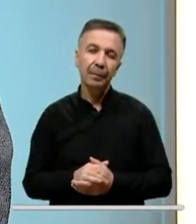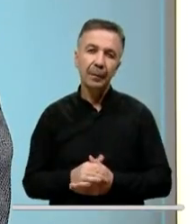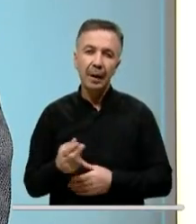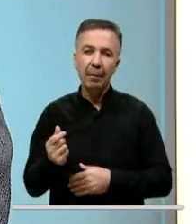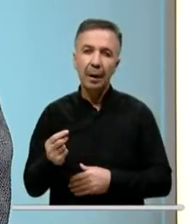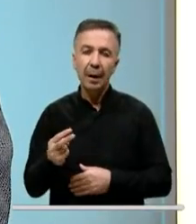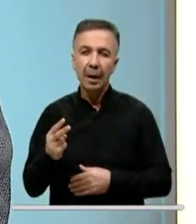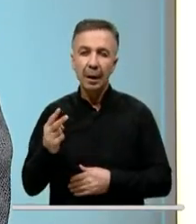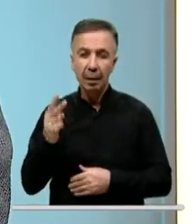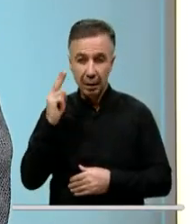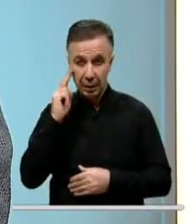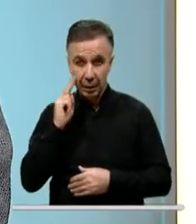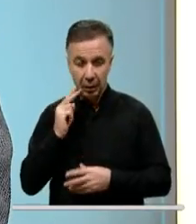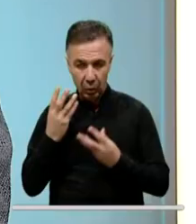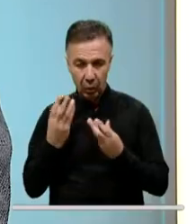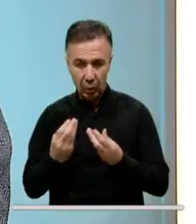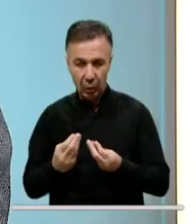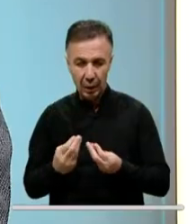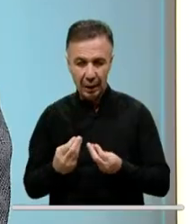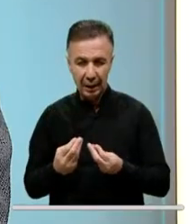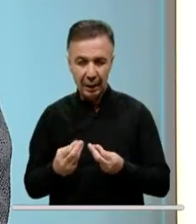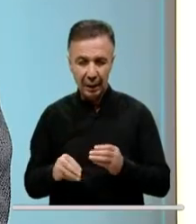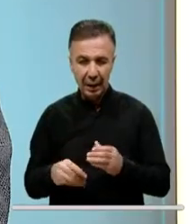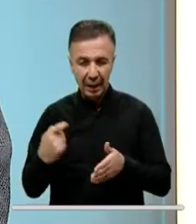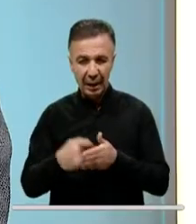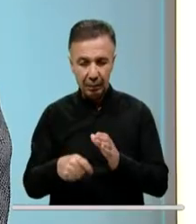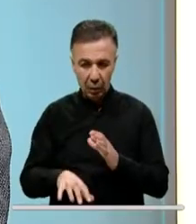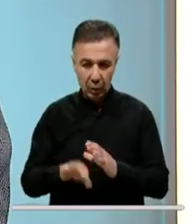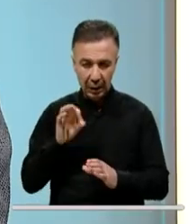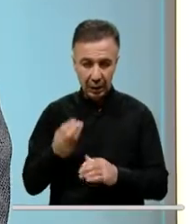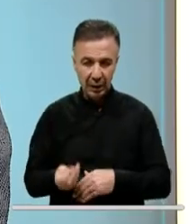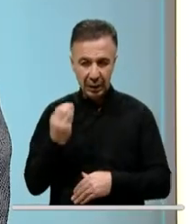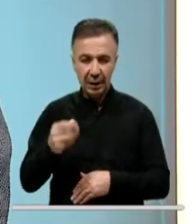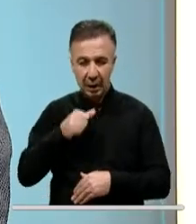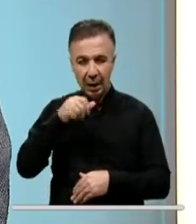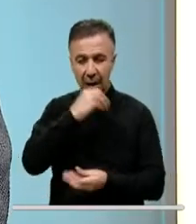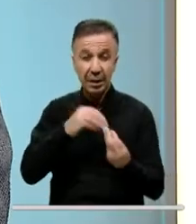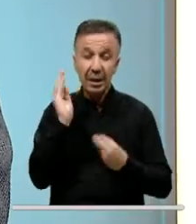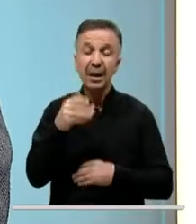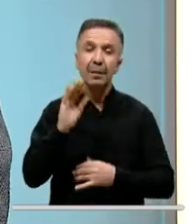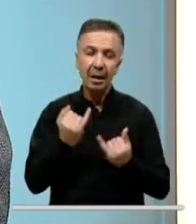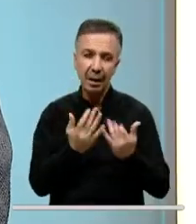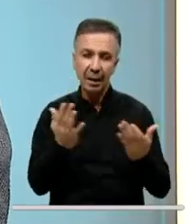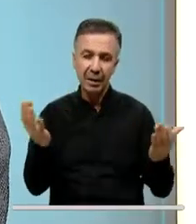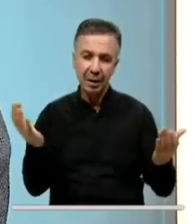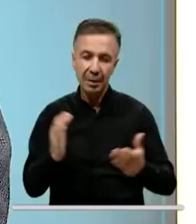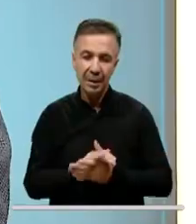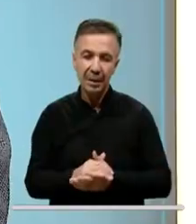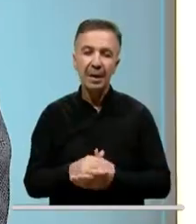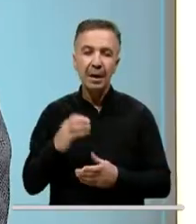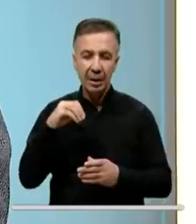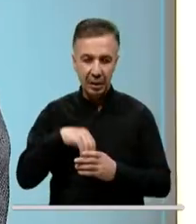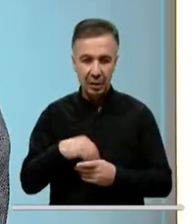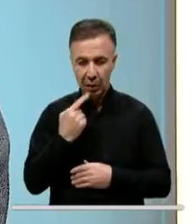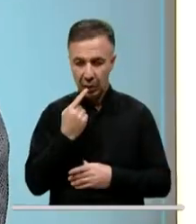zengin olduğu halde hacca ve ismi kurada çıktığı halde hacca gitmeyen kardeşlerimiz için söylemek